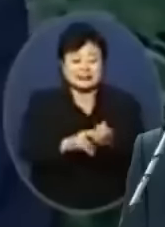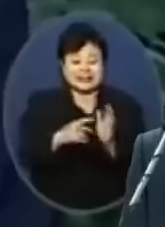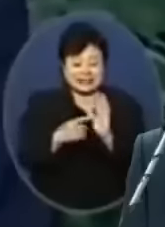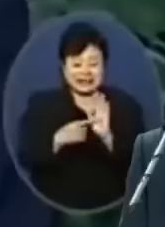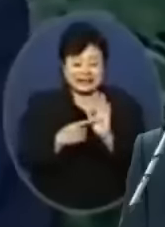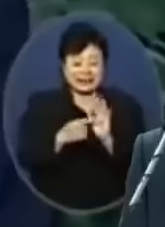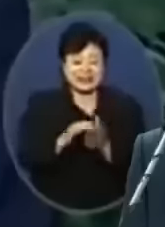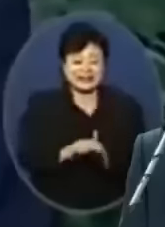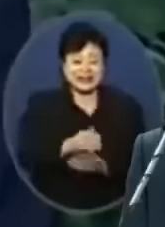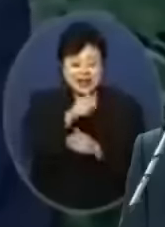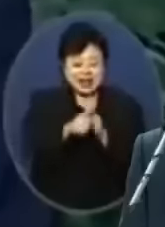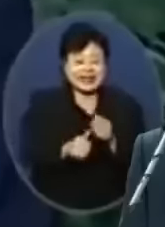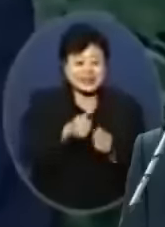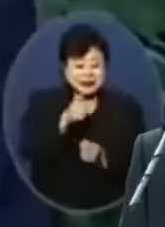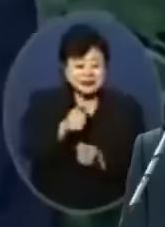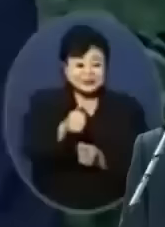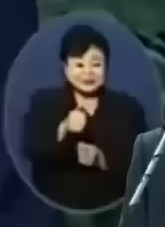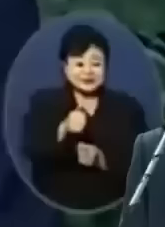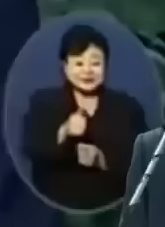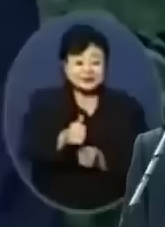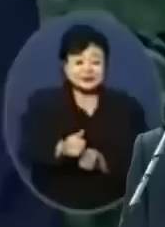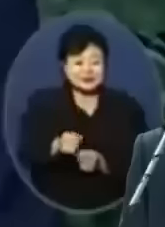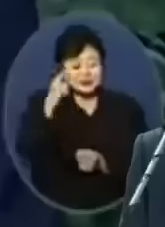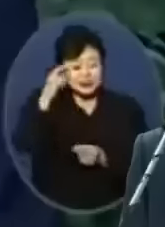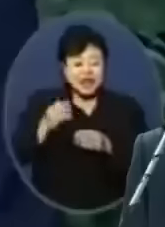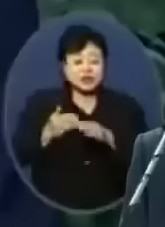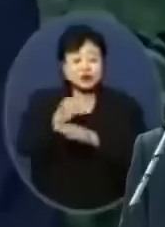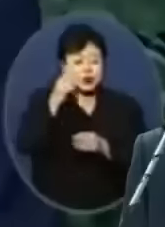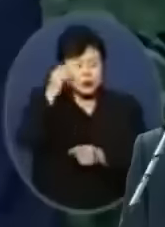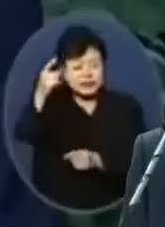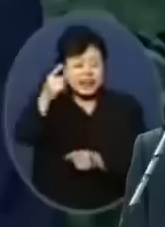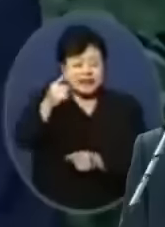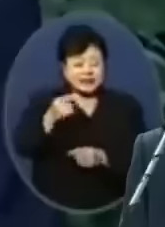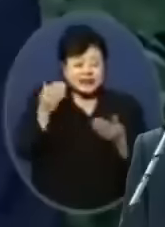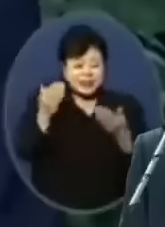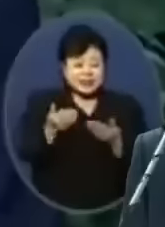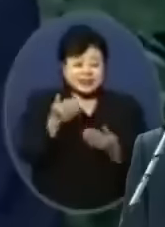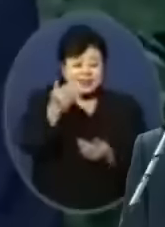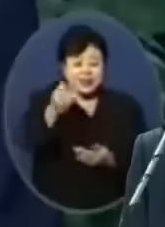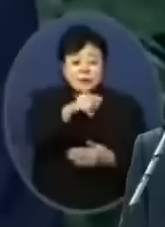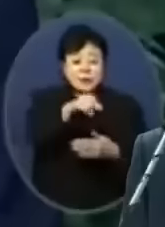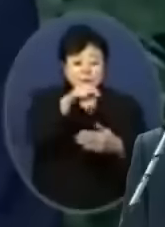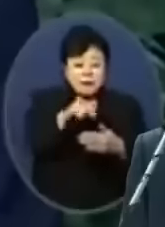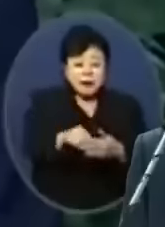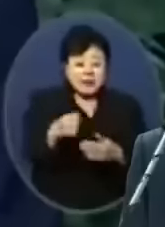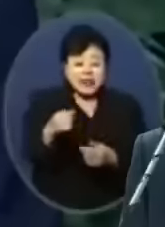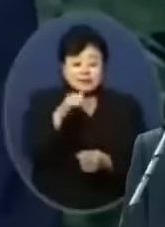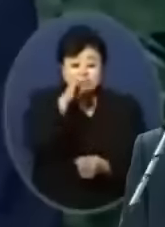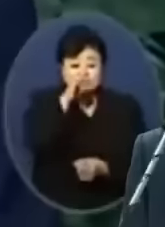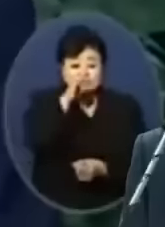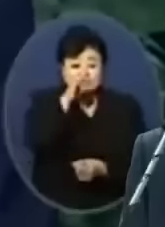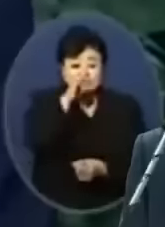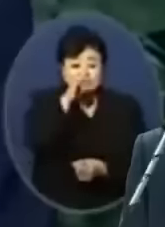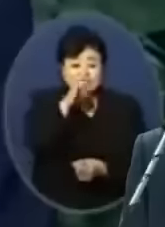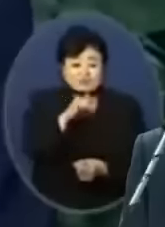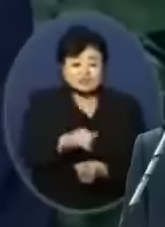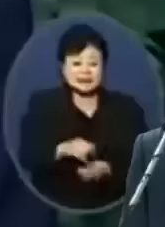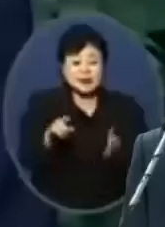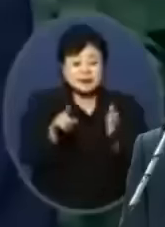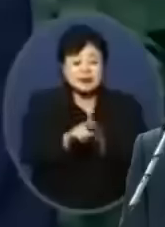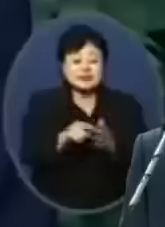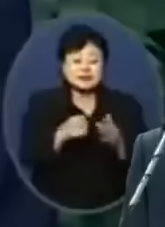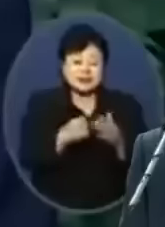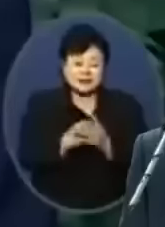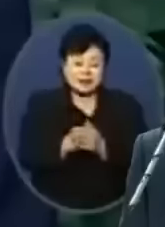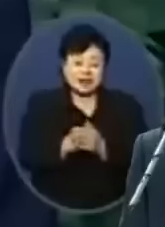하나님이 상상할 수 없는 위대한 기적을 여러분의 마음속에 가지고 있는 믿음